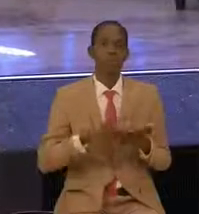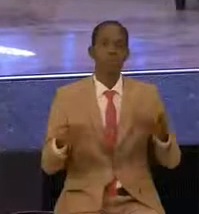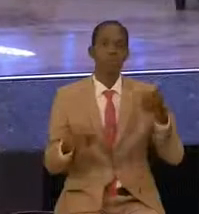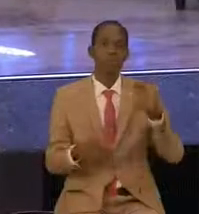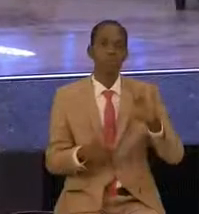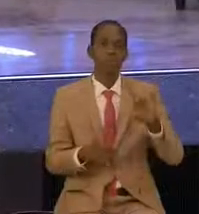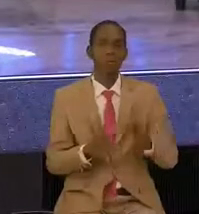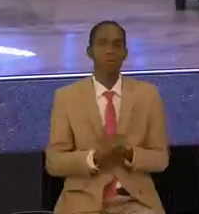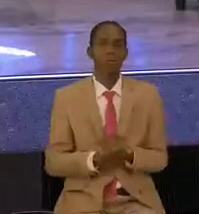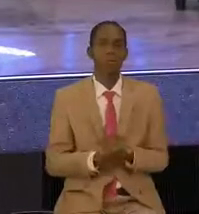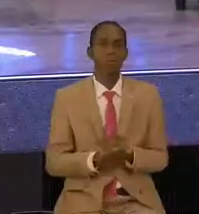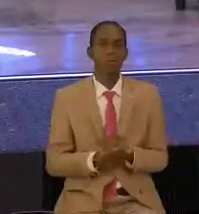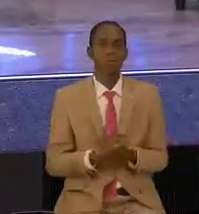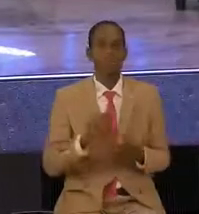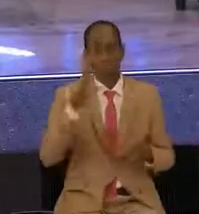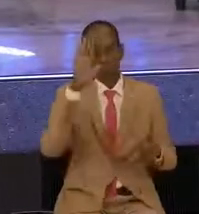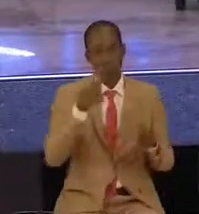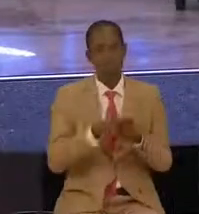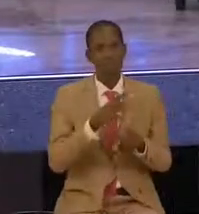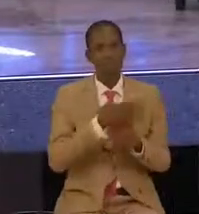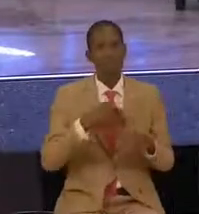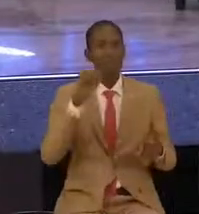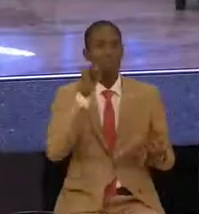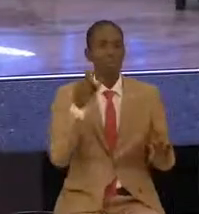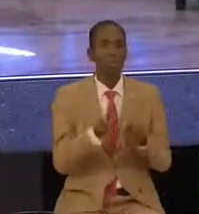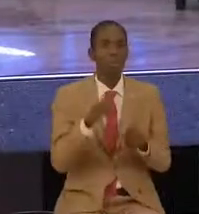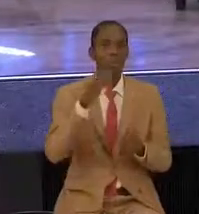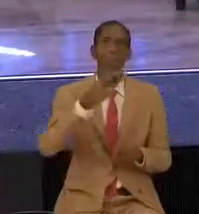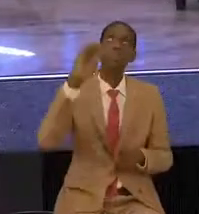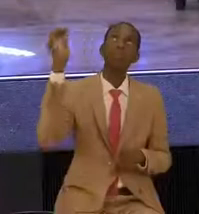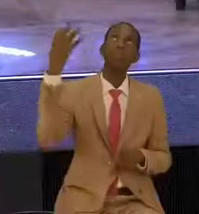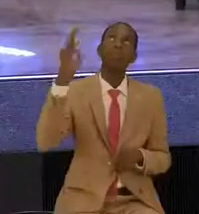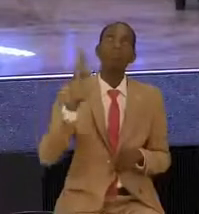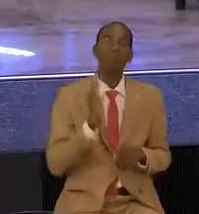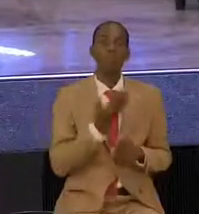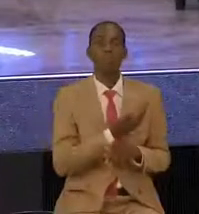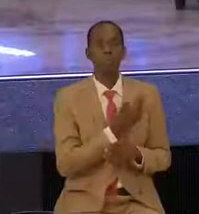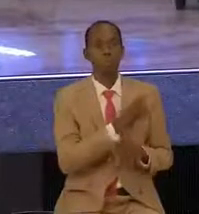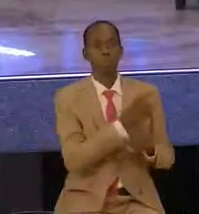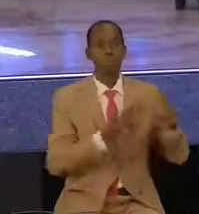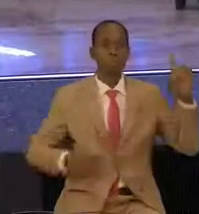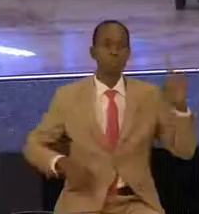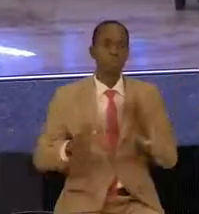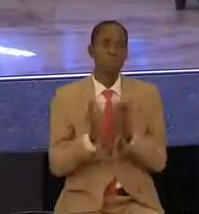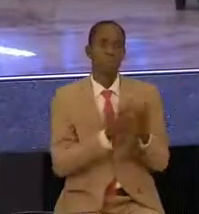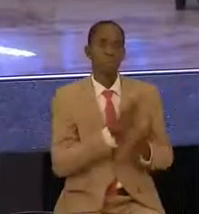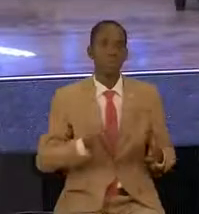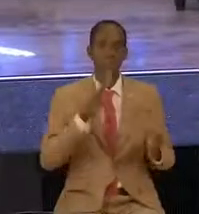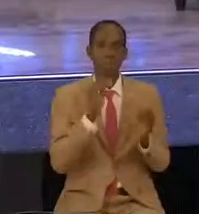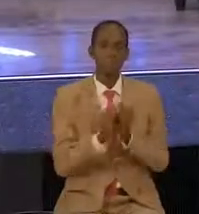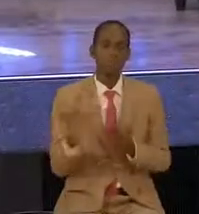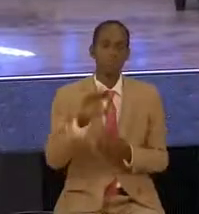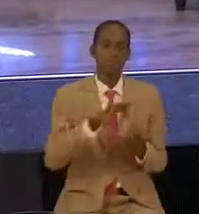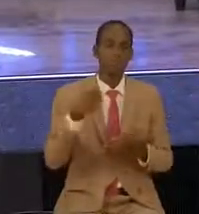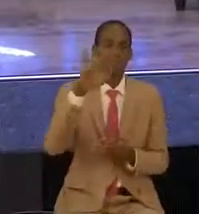Jésus. 18. Frères, que la grâce de notre Seigneur Jésus-Christ